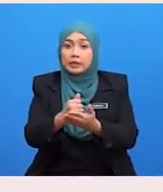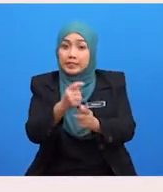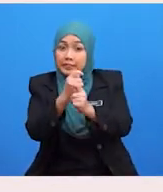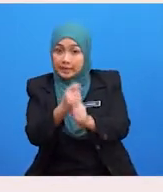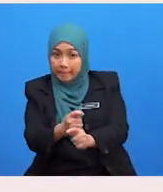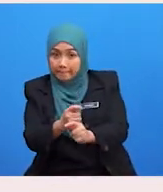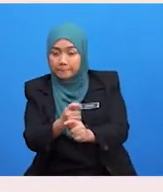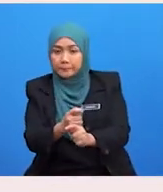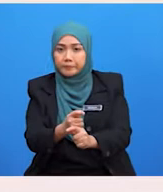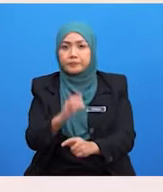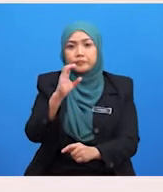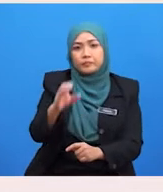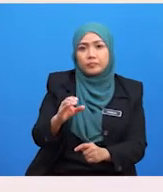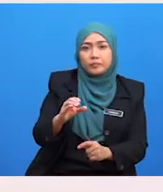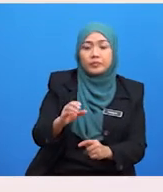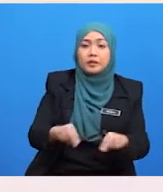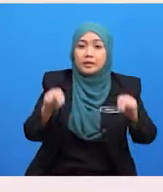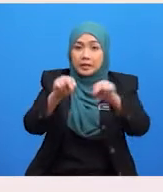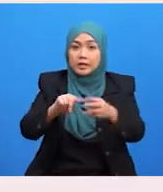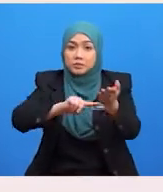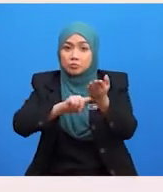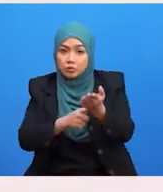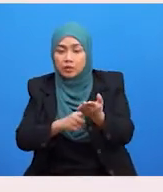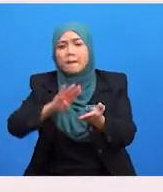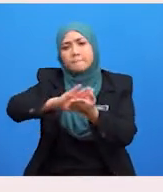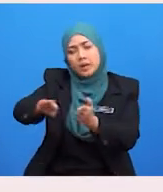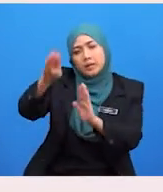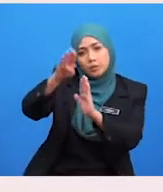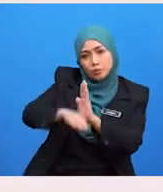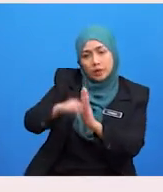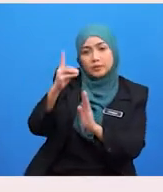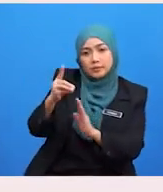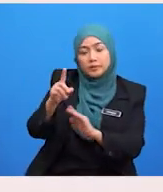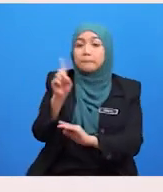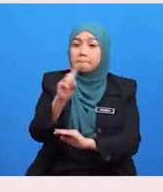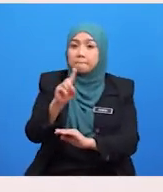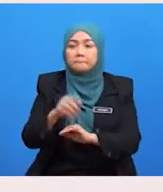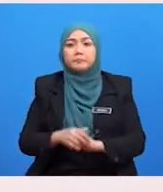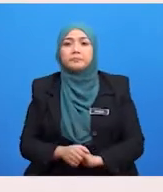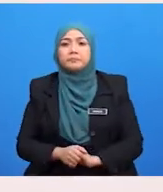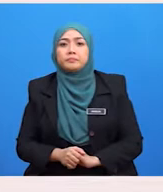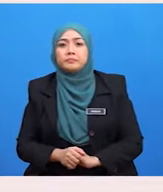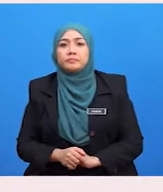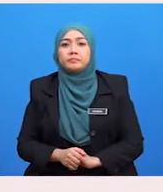C. Penilaian semula, D. Baki berkurangan. Jawapannya ialah